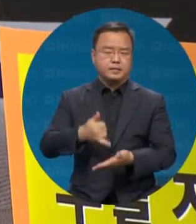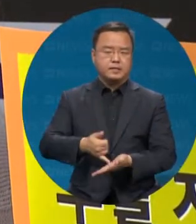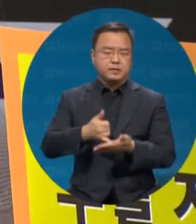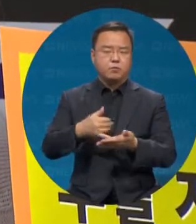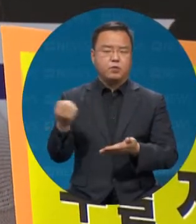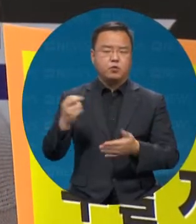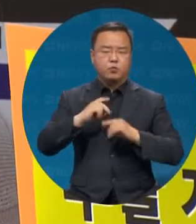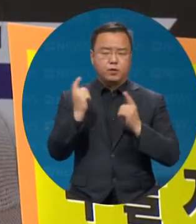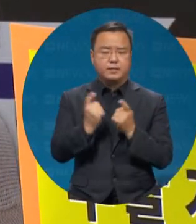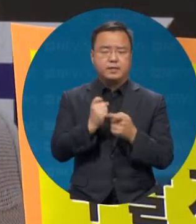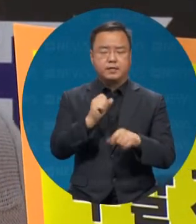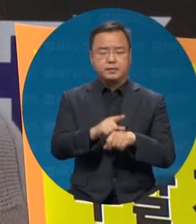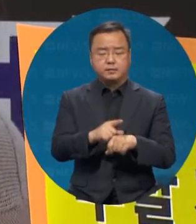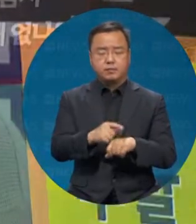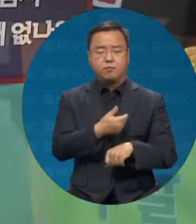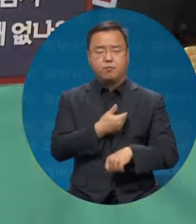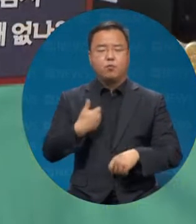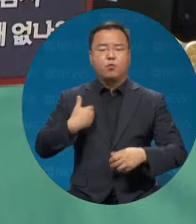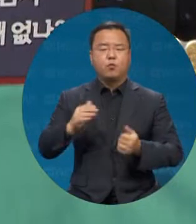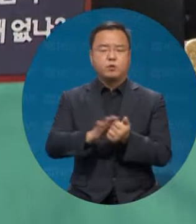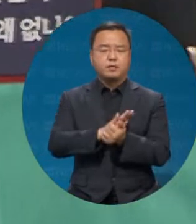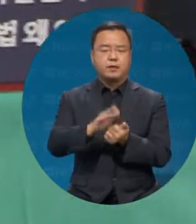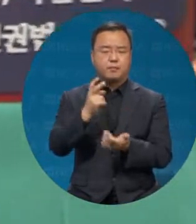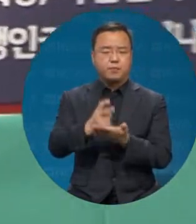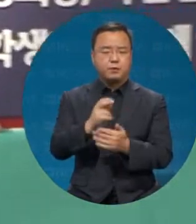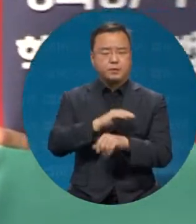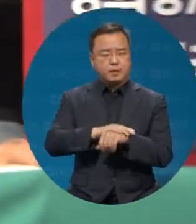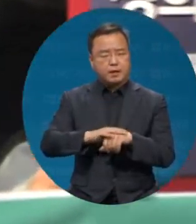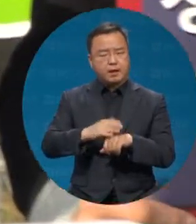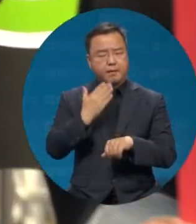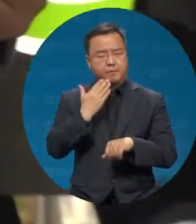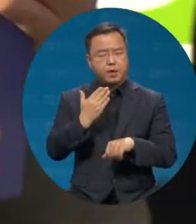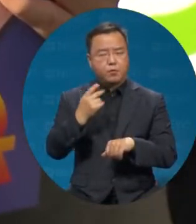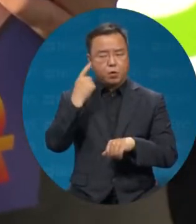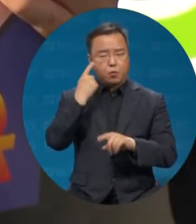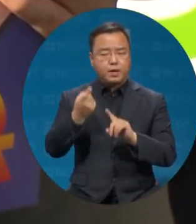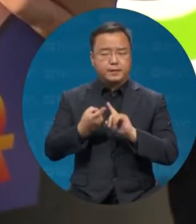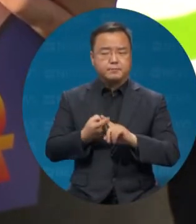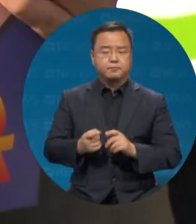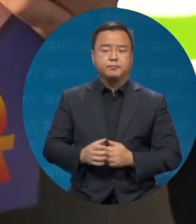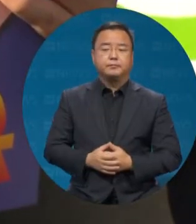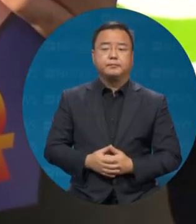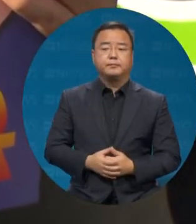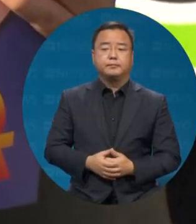개성을 보장할 법안이 심도 있게 다뤄질지 주목됩니다. EBS 뉴스 서진석입니다.